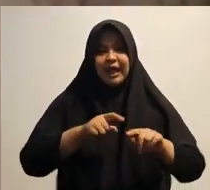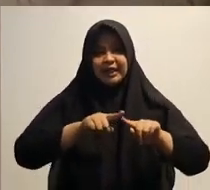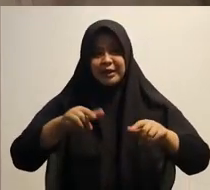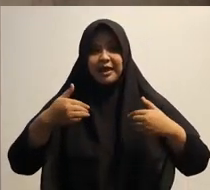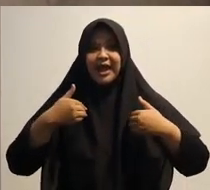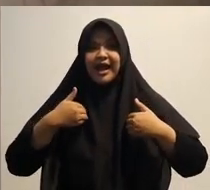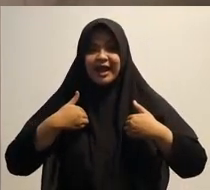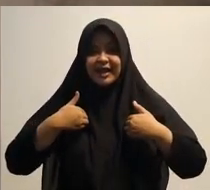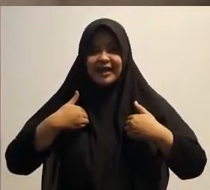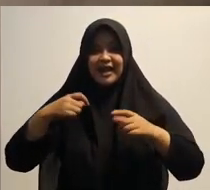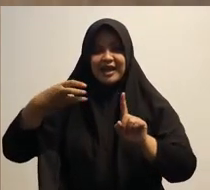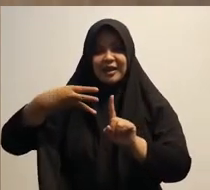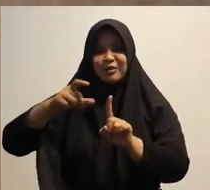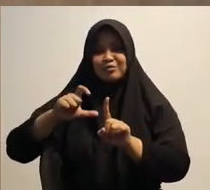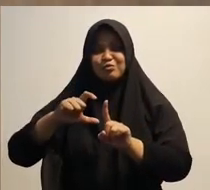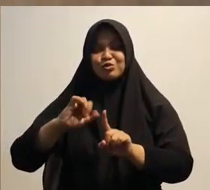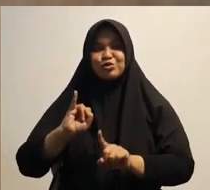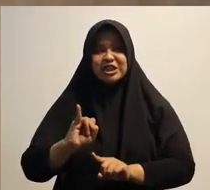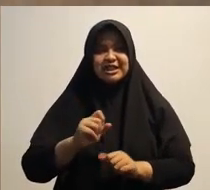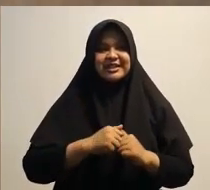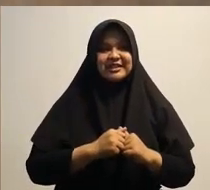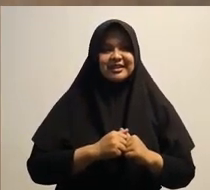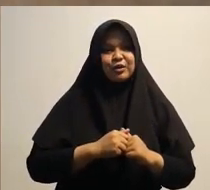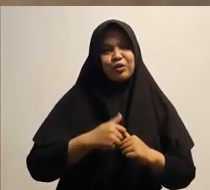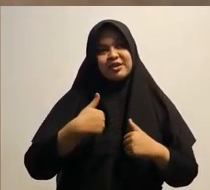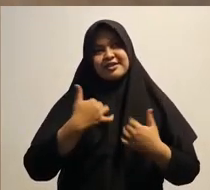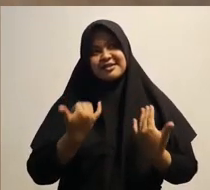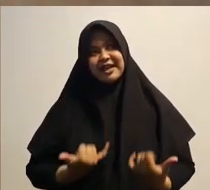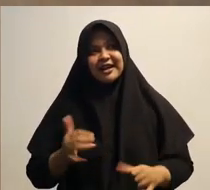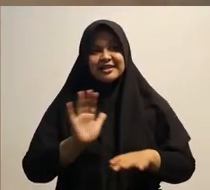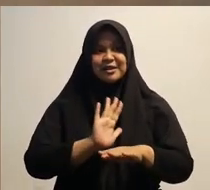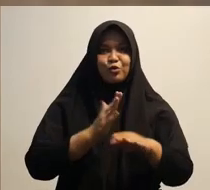Tapi kan ada Budi. Sedang sibuk apa ya dia?